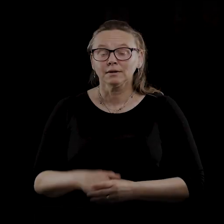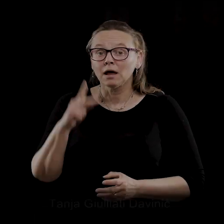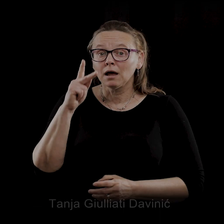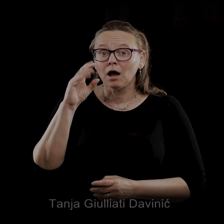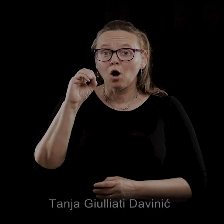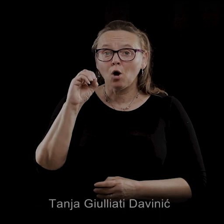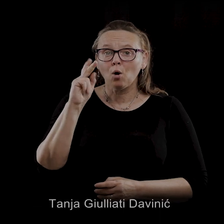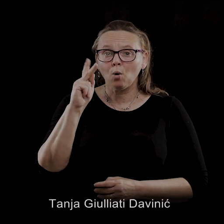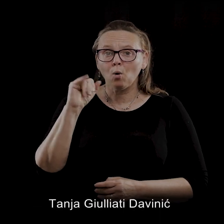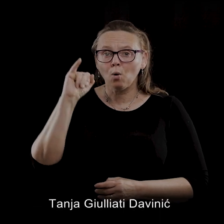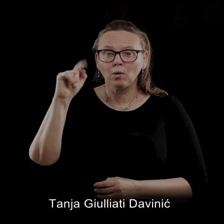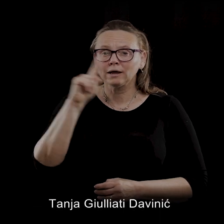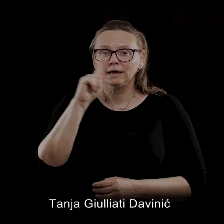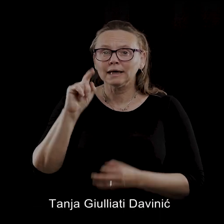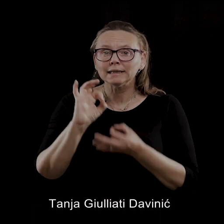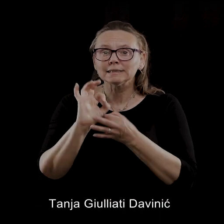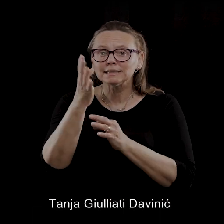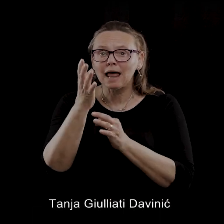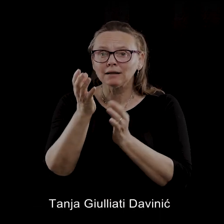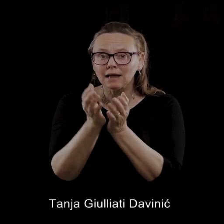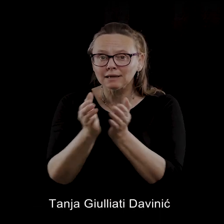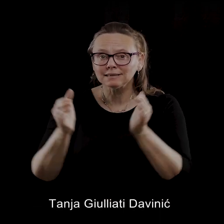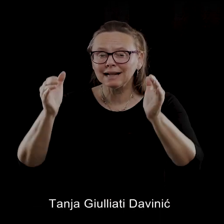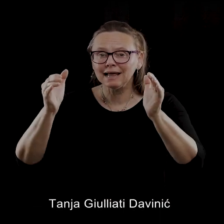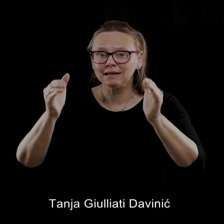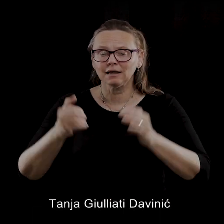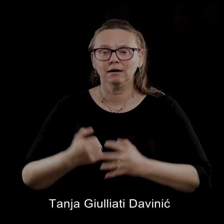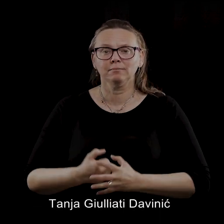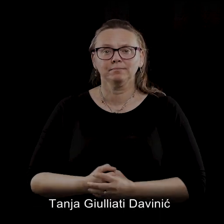Koki in zlata skleda.